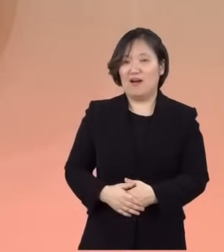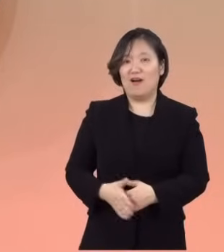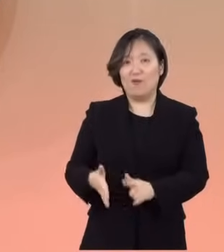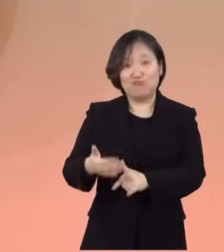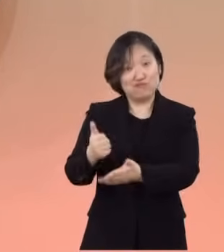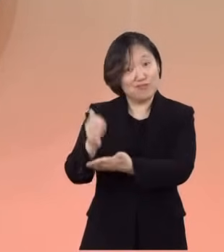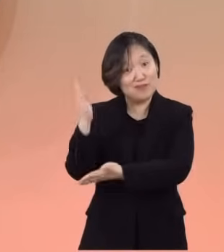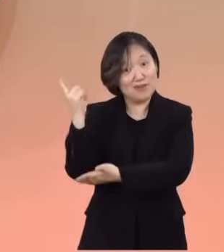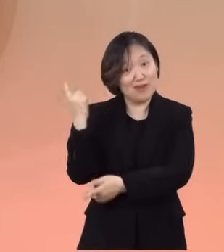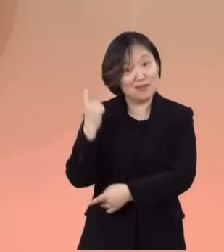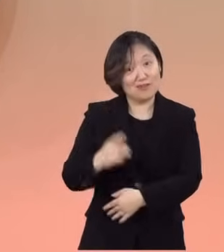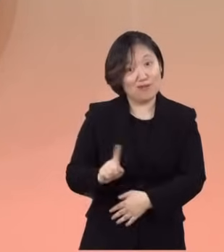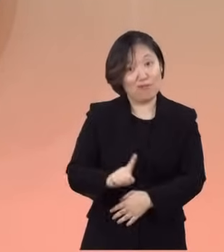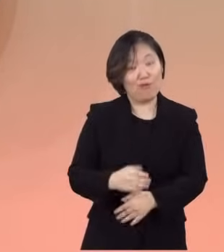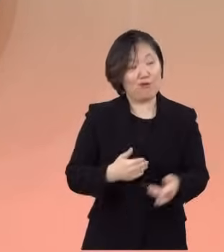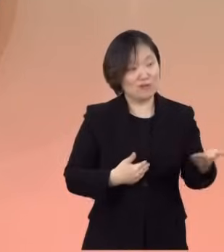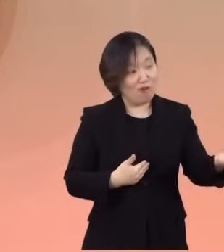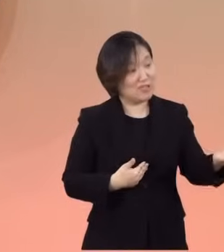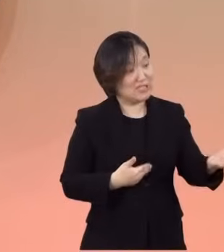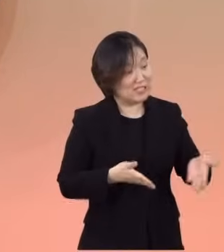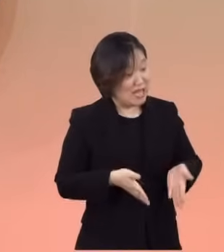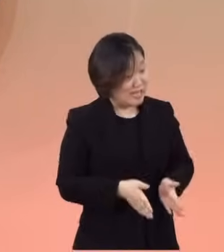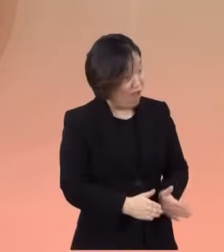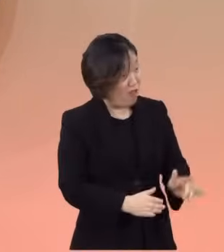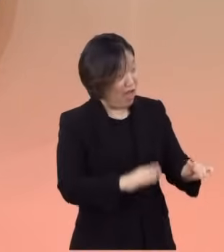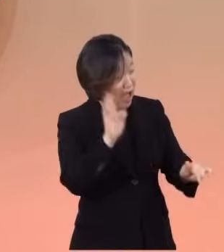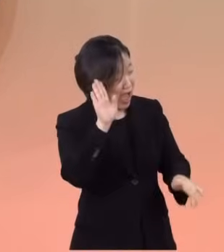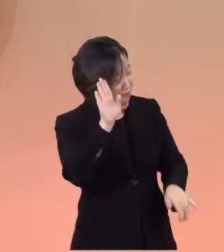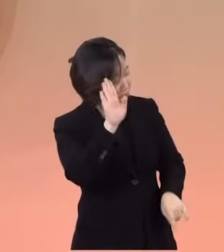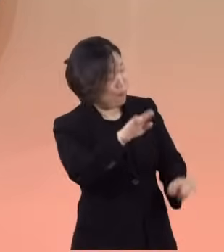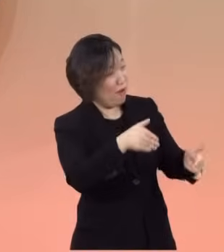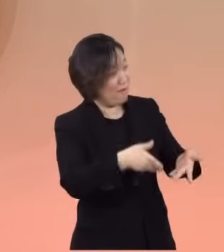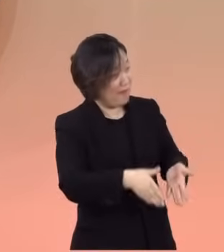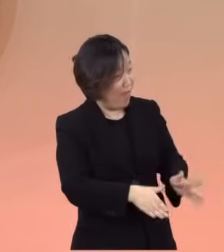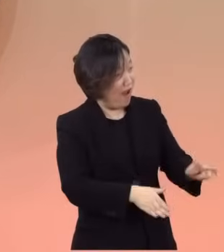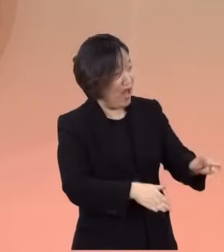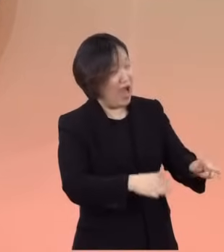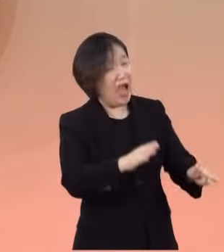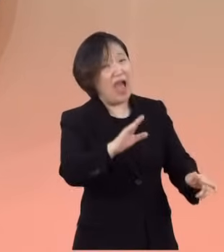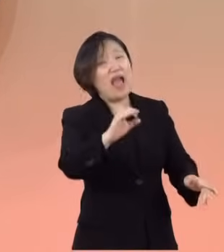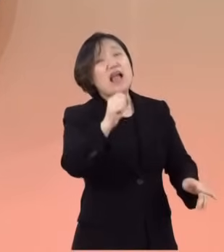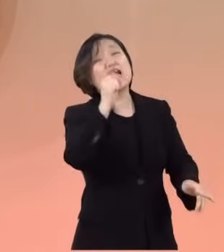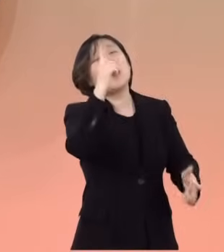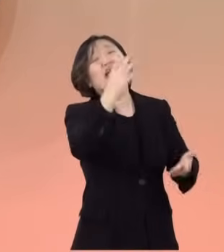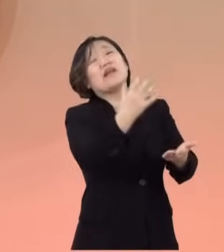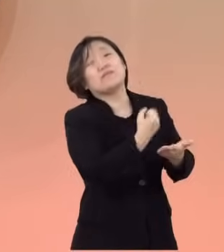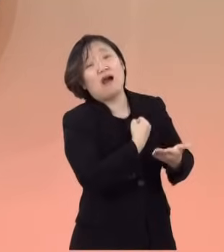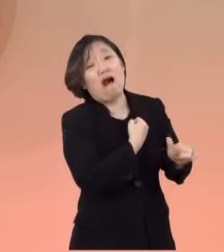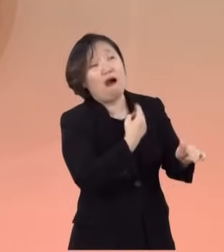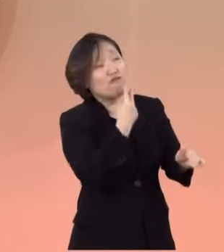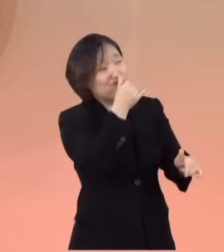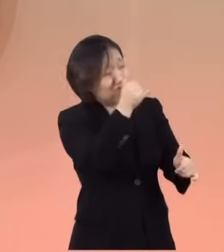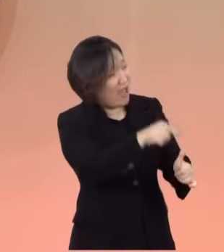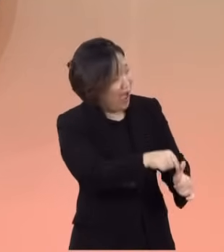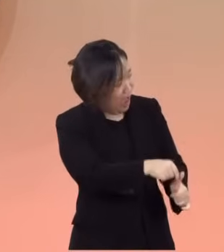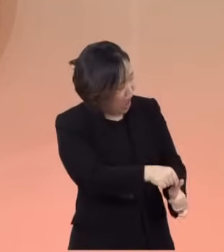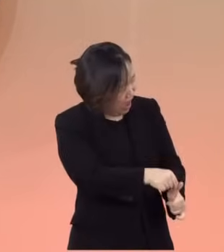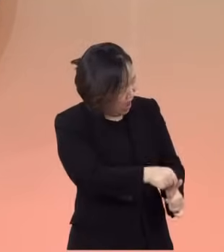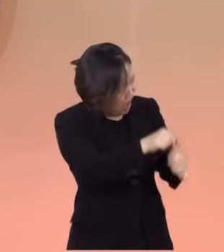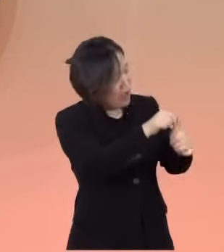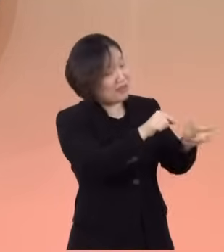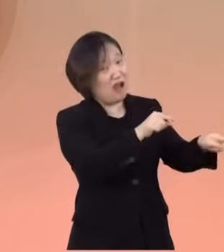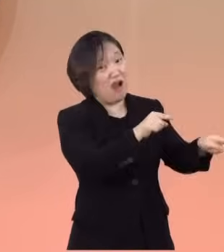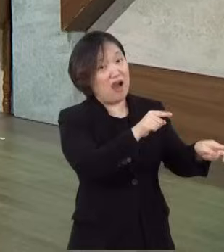부처님께 그대는 미래 세상에 반드시 깨달음을 얻어서 널리 중생을 도하게